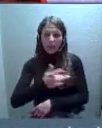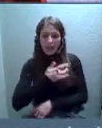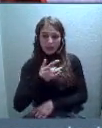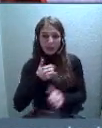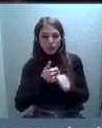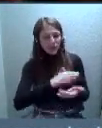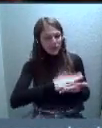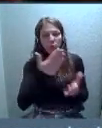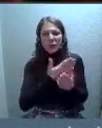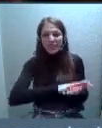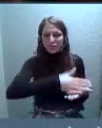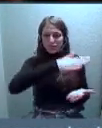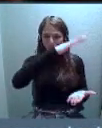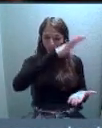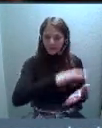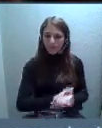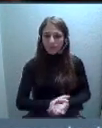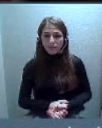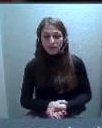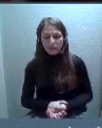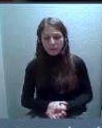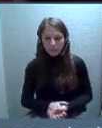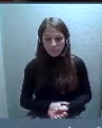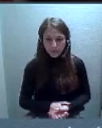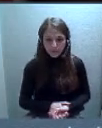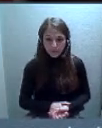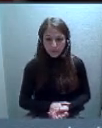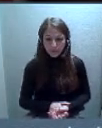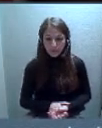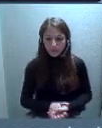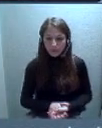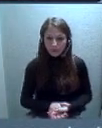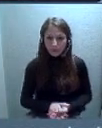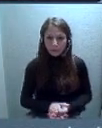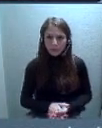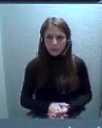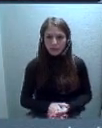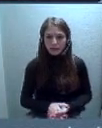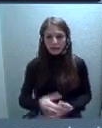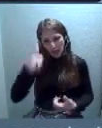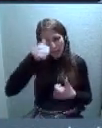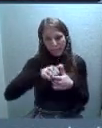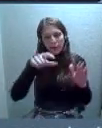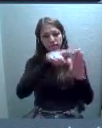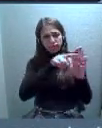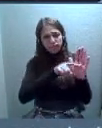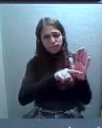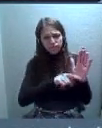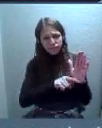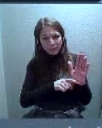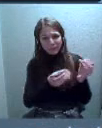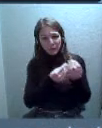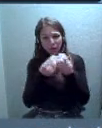d'intégration, de conception universelle de l'accessibilité pour garantir l'accessibilité à tous.